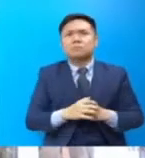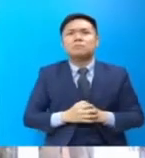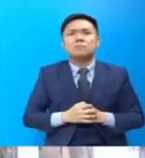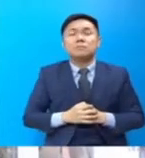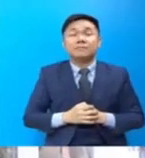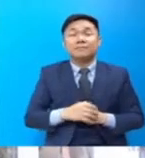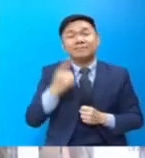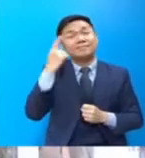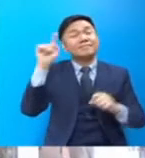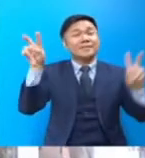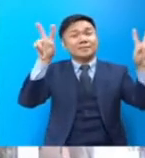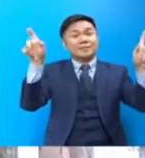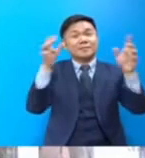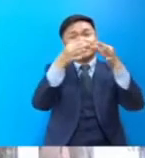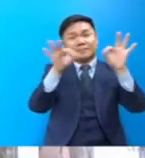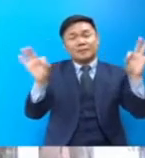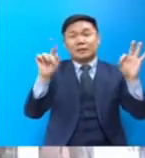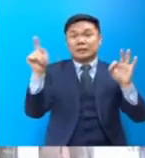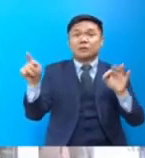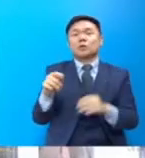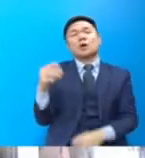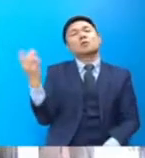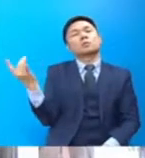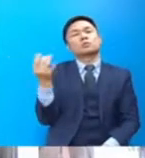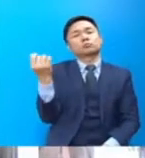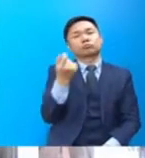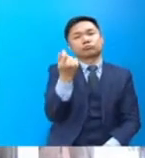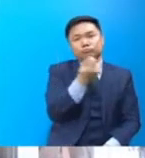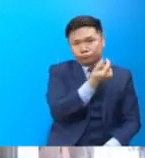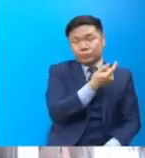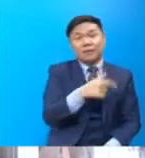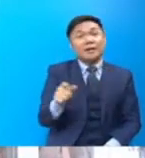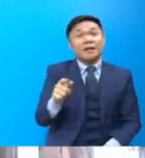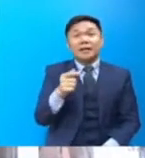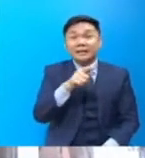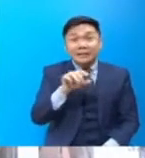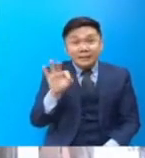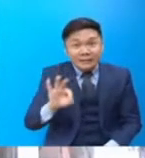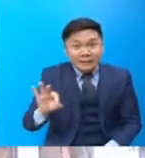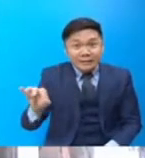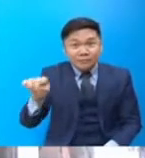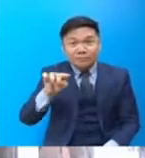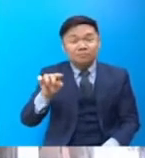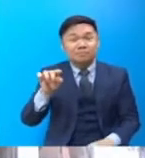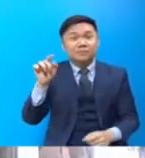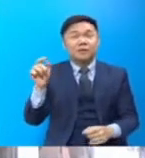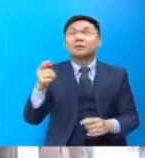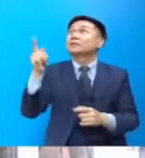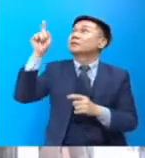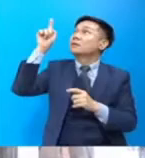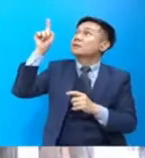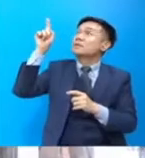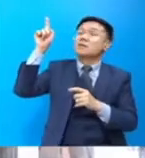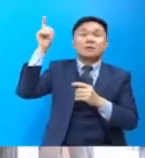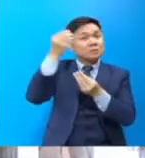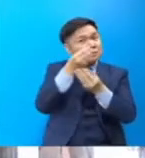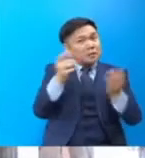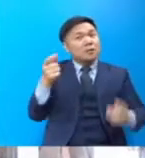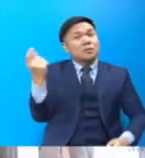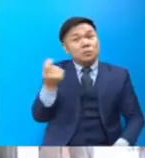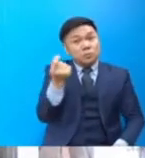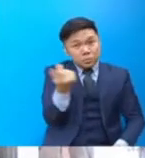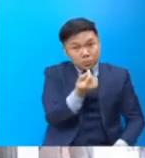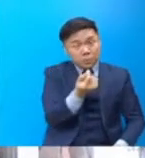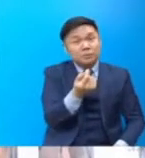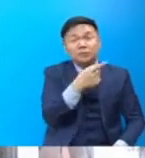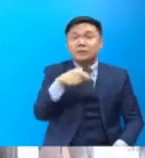pepatah Krakatau itulah Master Pak Tomi kuah menyediakan nggak berteman bermasalah mau tahu Abdullah mastatho'tum